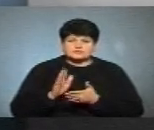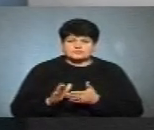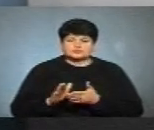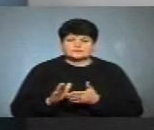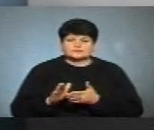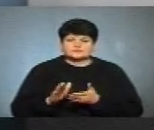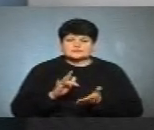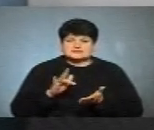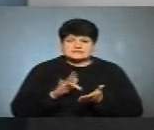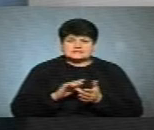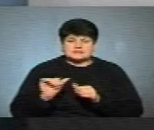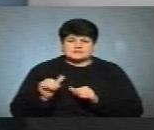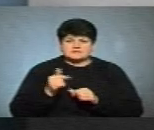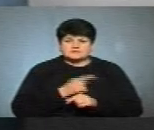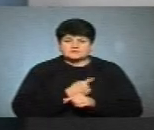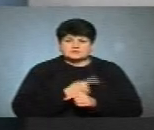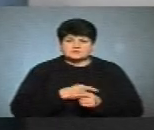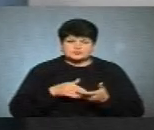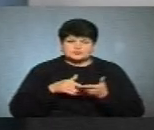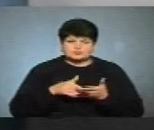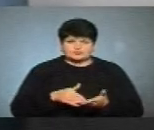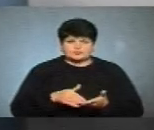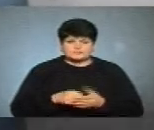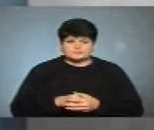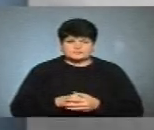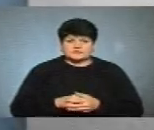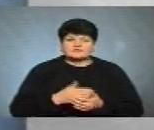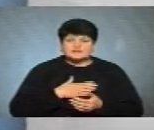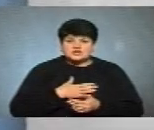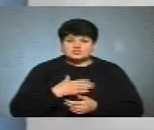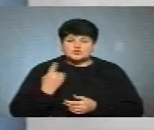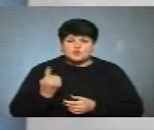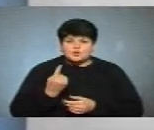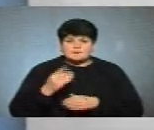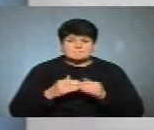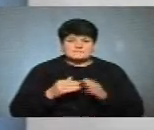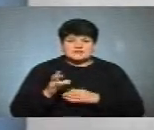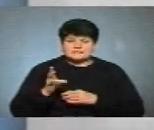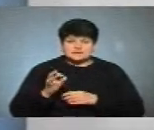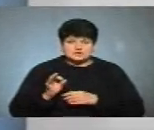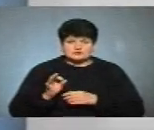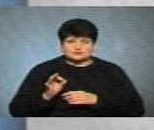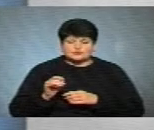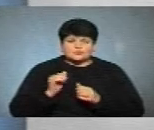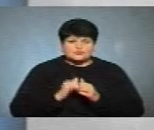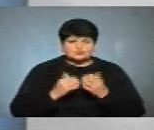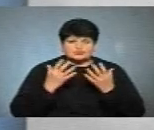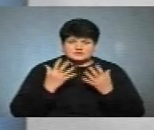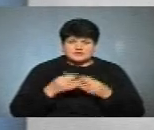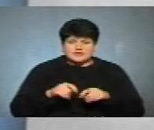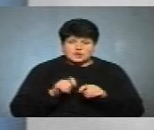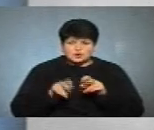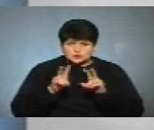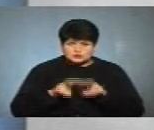розгорнуті в центрах первинної медико-санітарної допомоги. В нашій області практично щодня